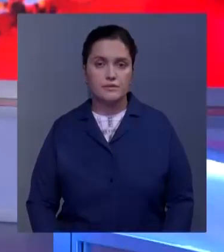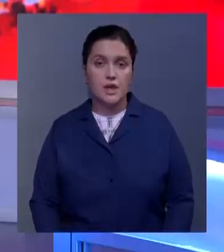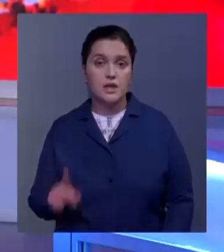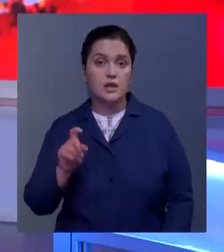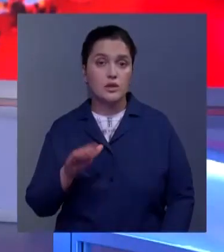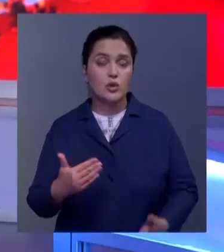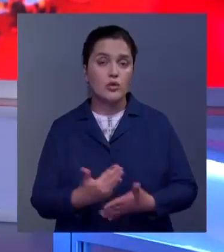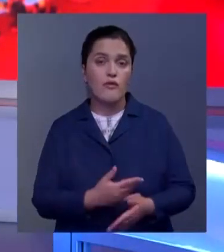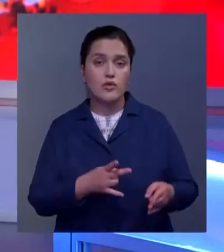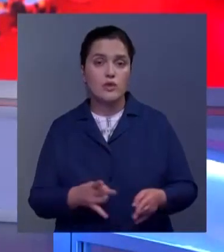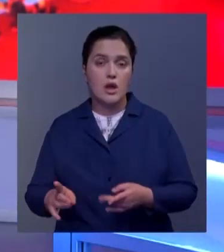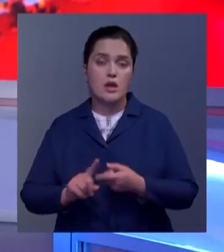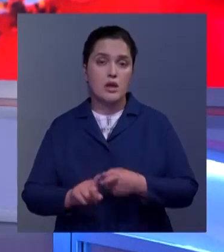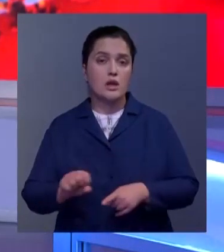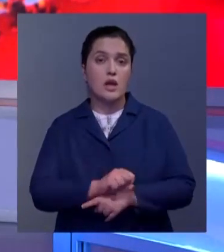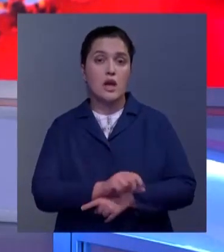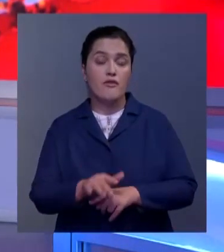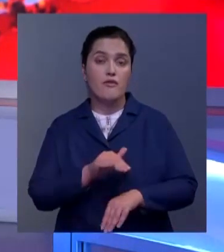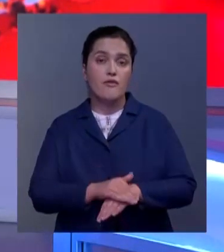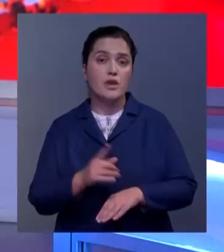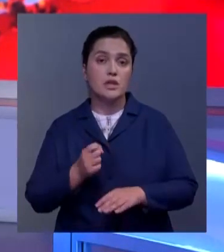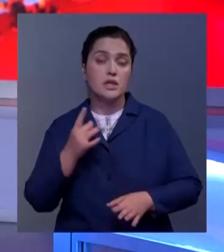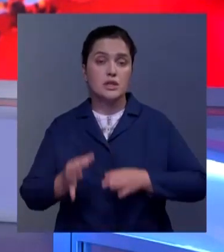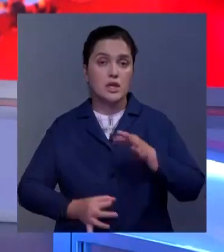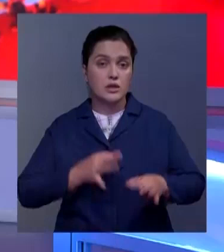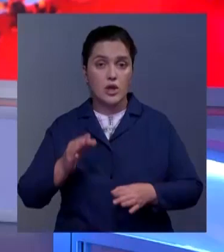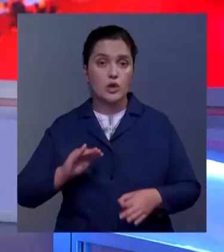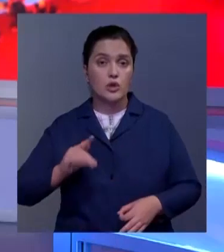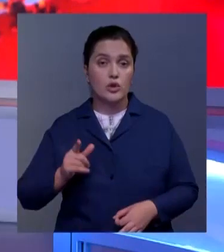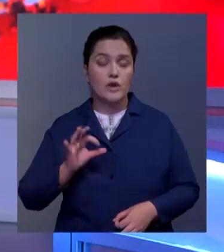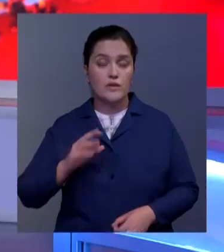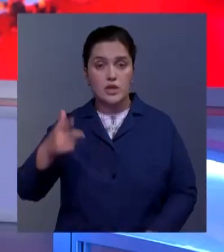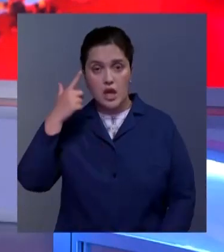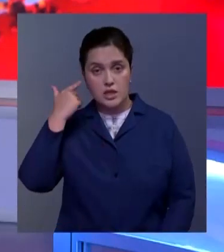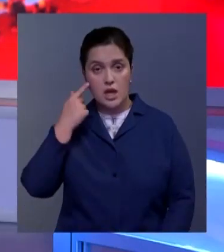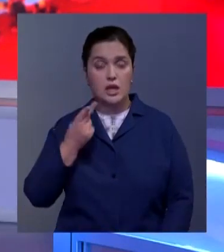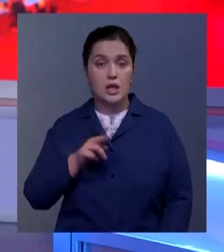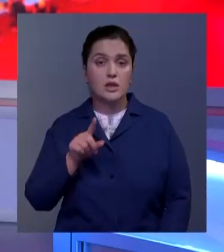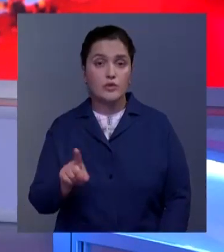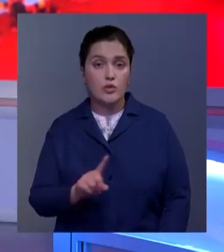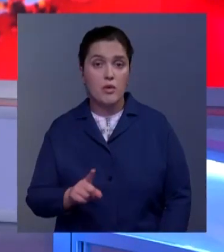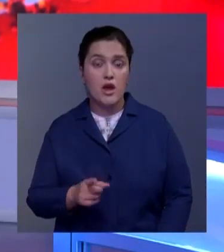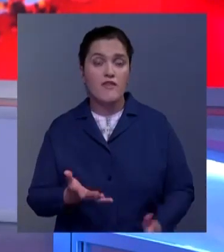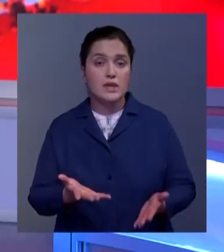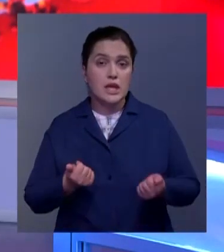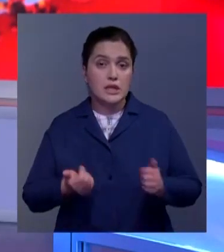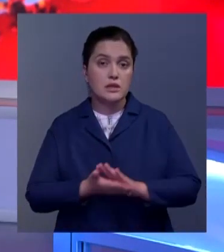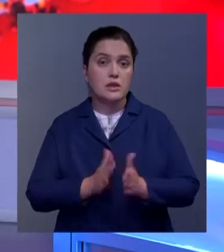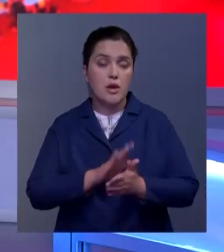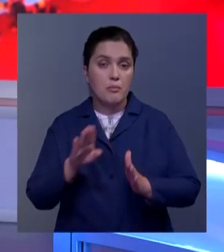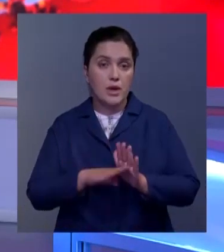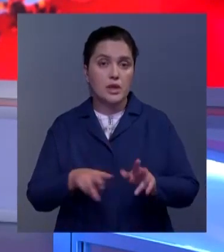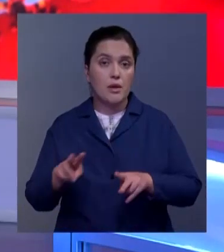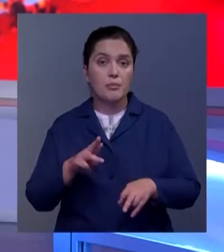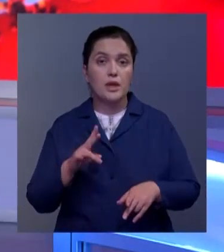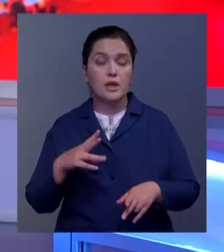Свыше 100 тысяч новых случаев заражения коронавирусной инфекцией выявлено за сутки в странах Юго-Восточной Азии. Для того, чтобы взять ситуацию под